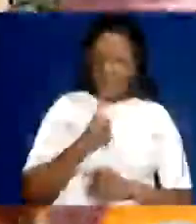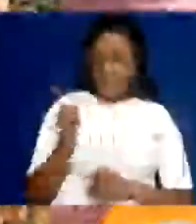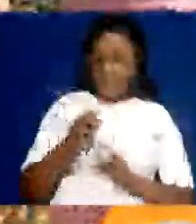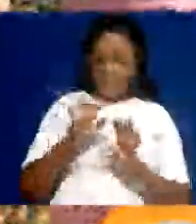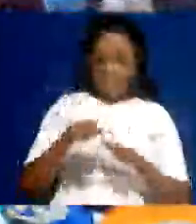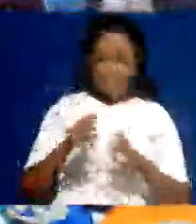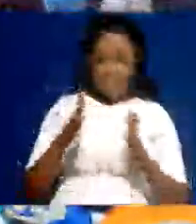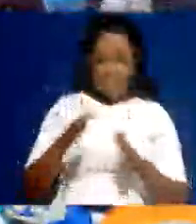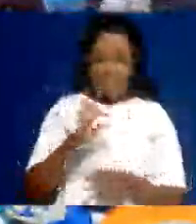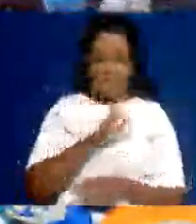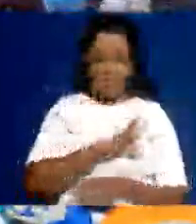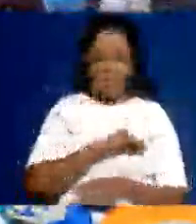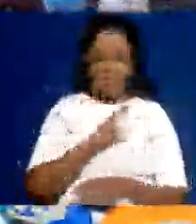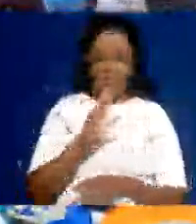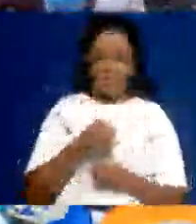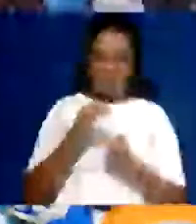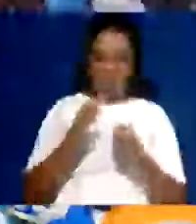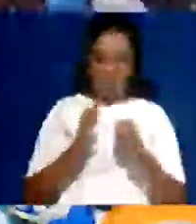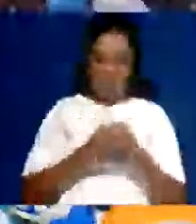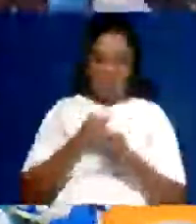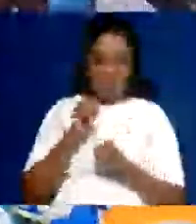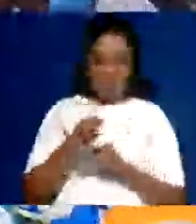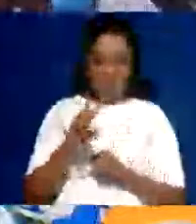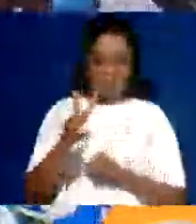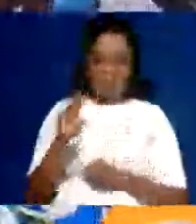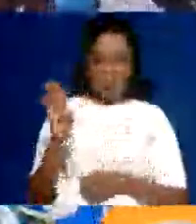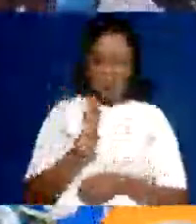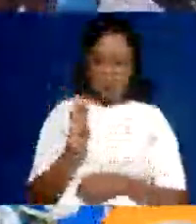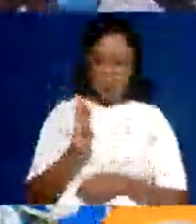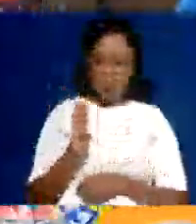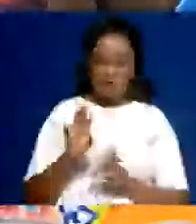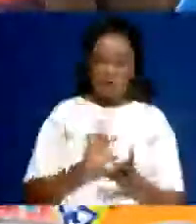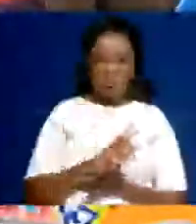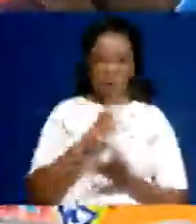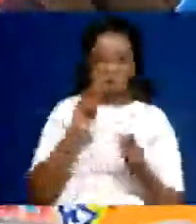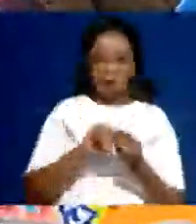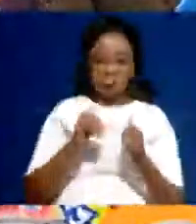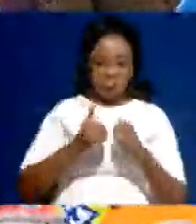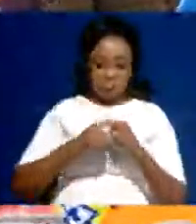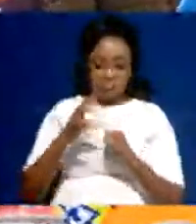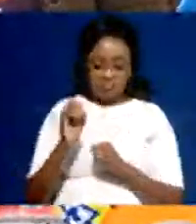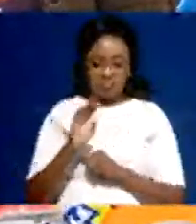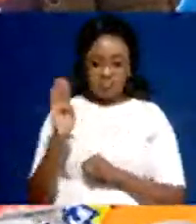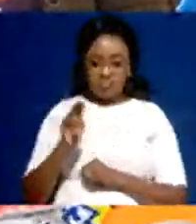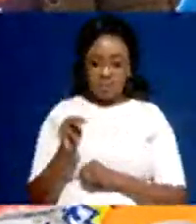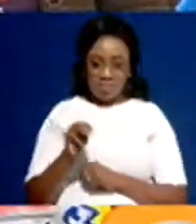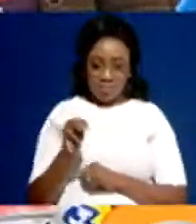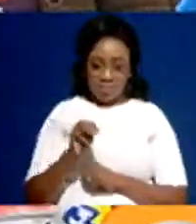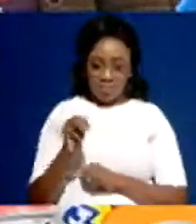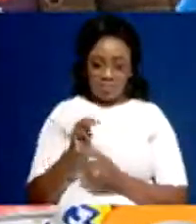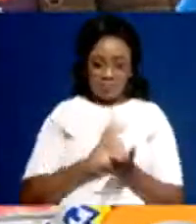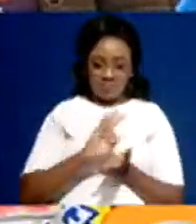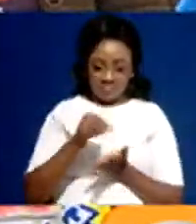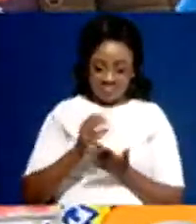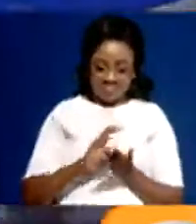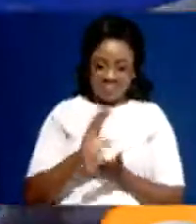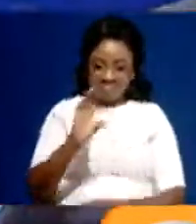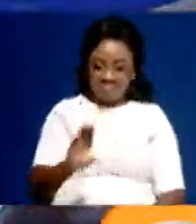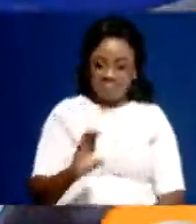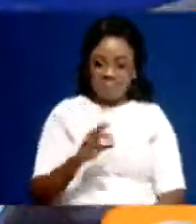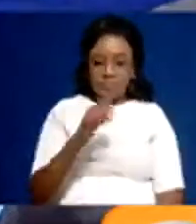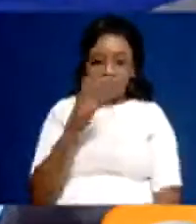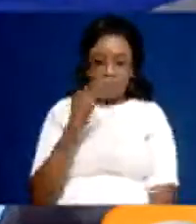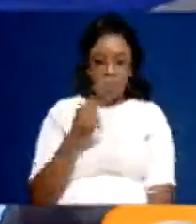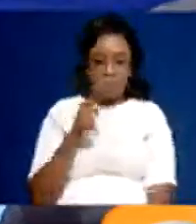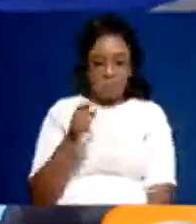a regional 9.2 billion shillings or roughly $60 million World Bank funded project on adoption